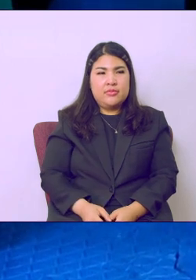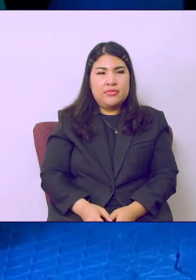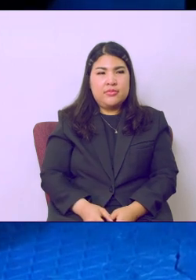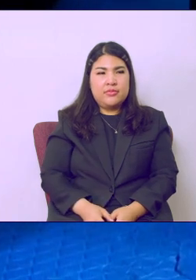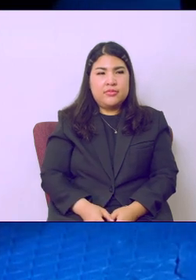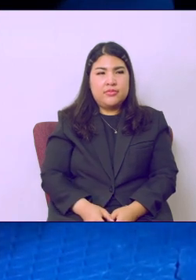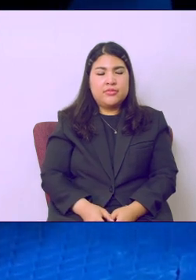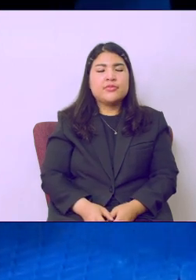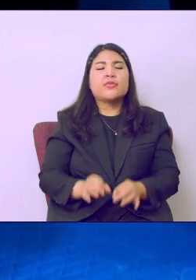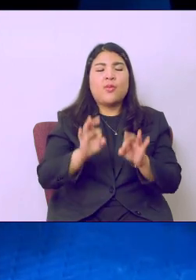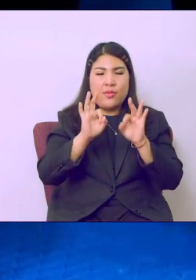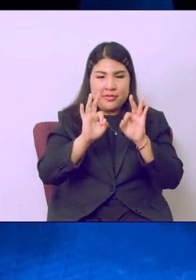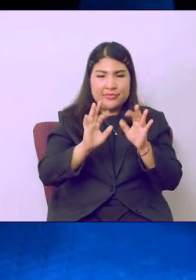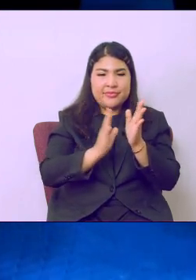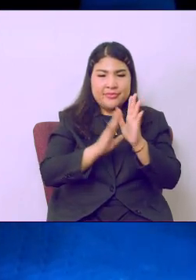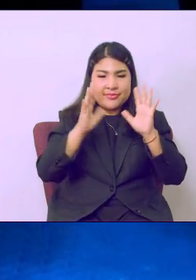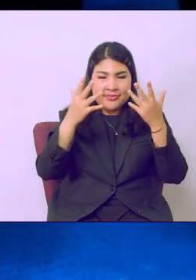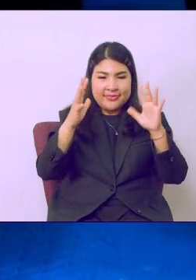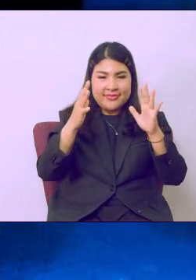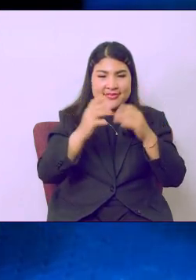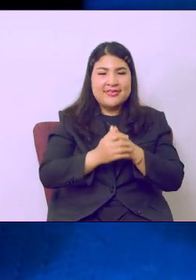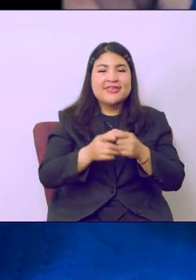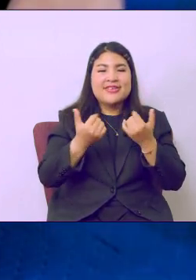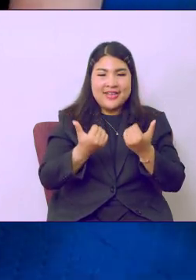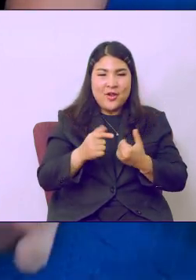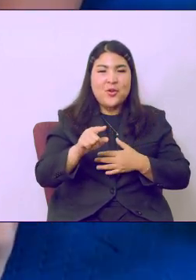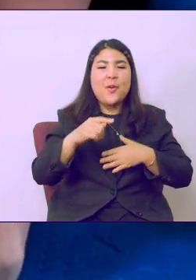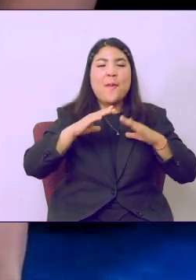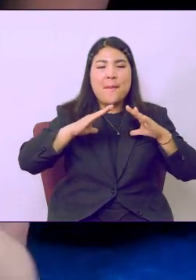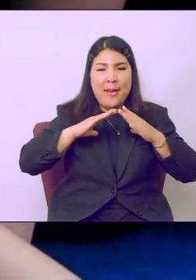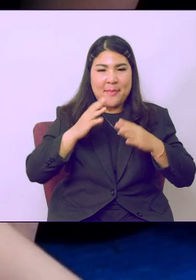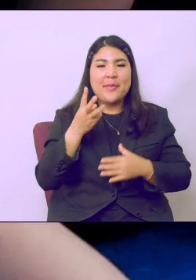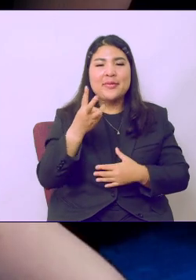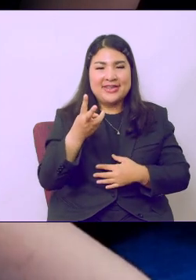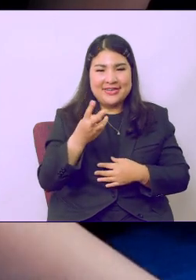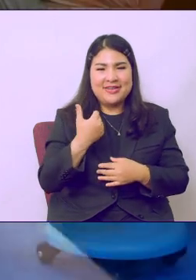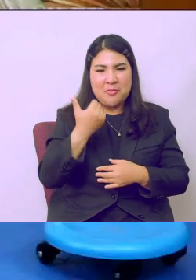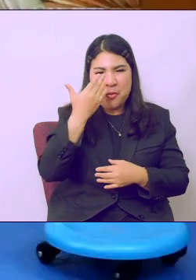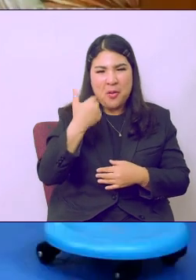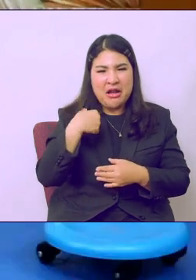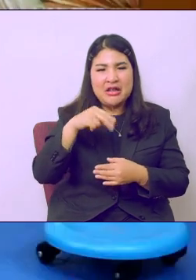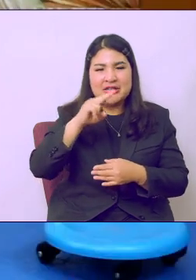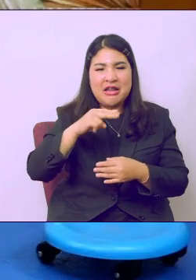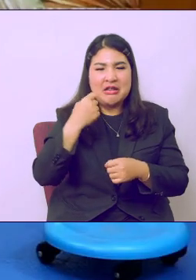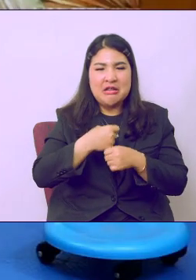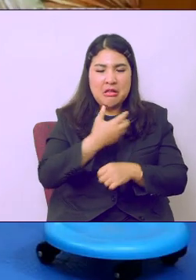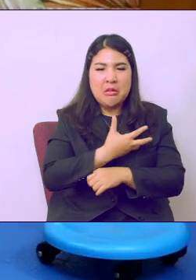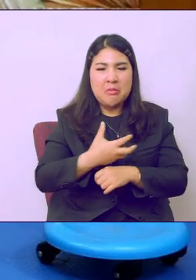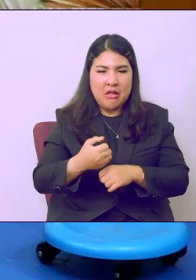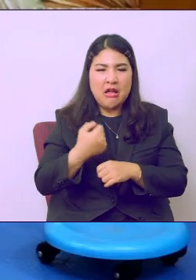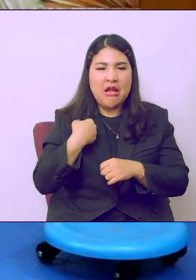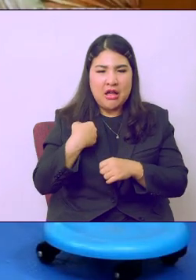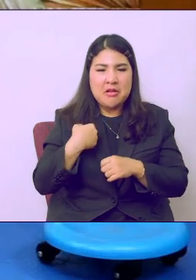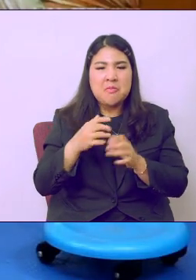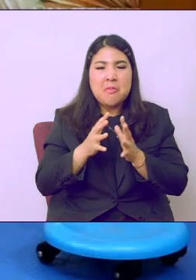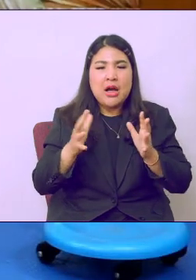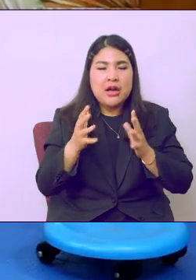ยังลงอ่าเก่งมากนะครับเดี๋ยวให้น้องพักแป๊บนึงนะครับน้องพักแป๊บนึงถ้าอนี้ใช้พลังงานเยอะครับผมใช้